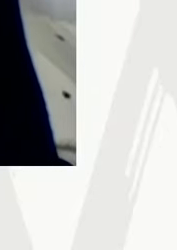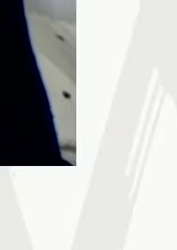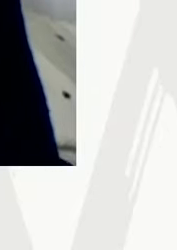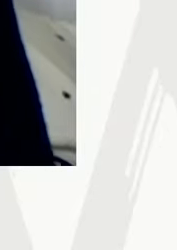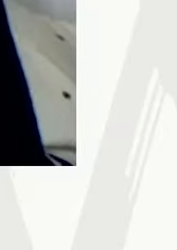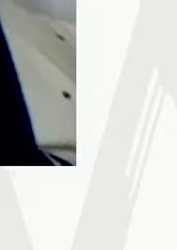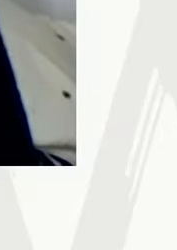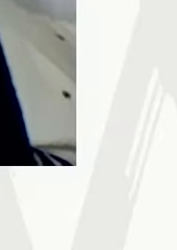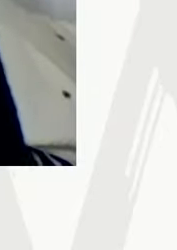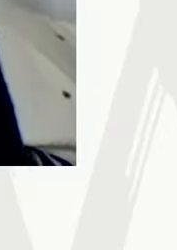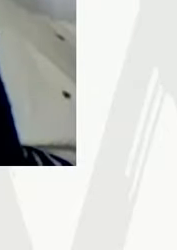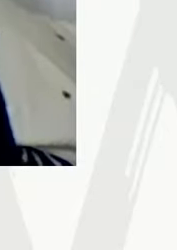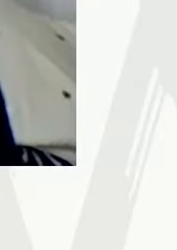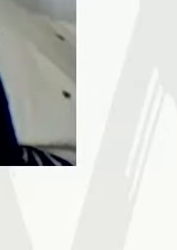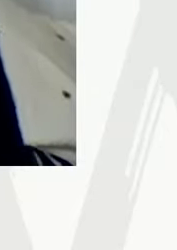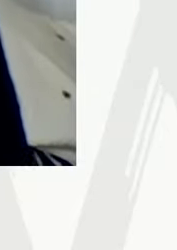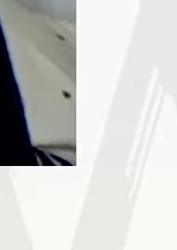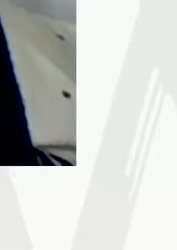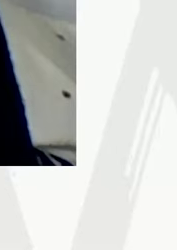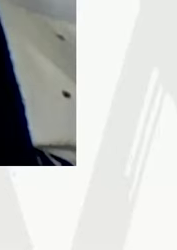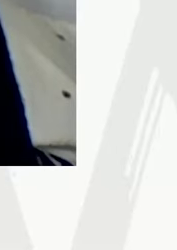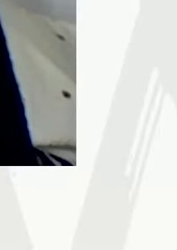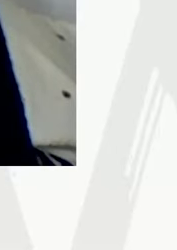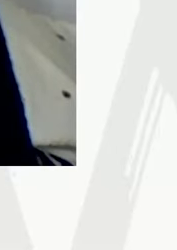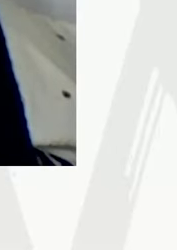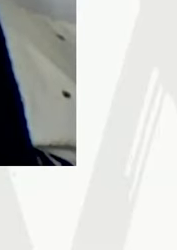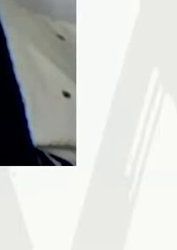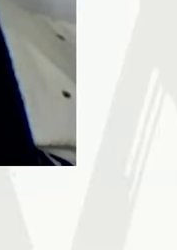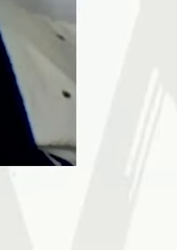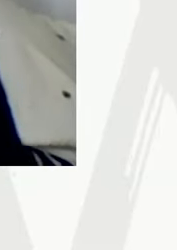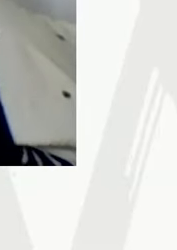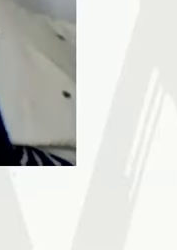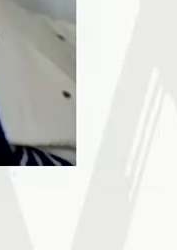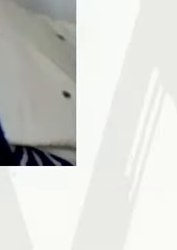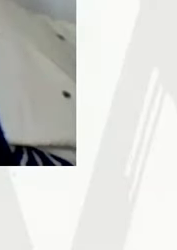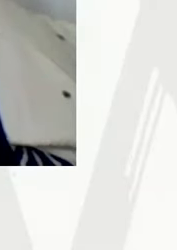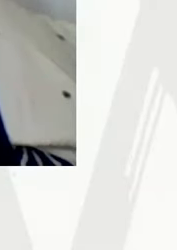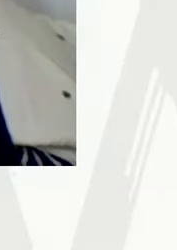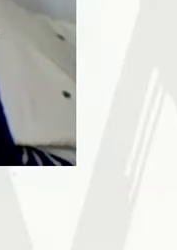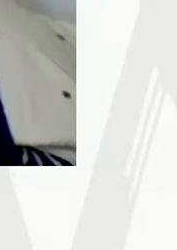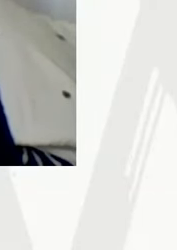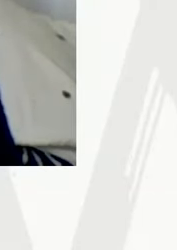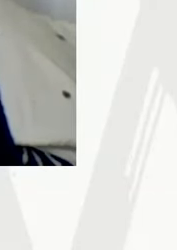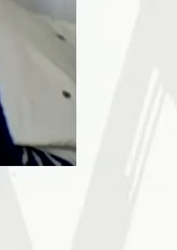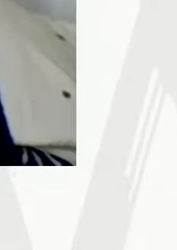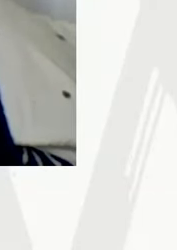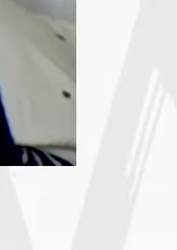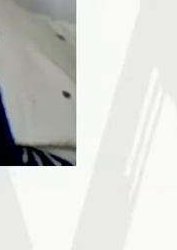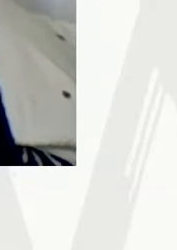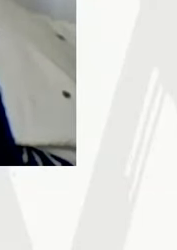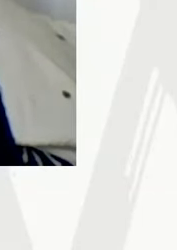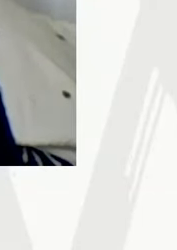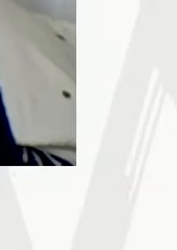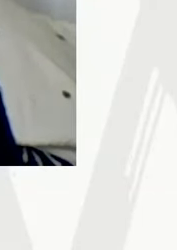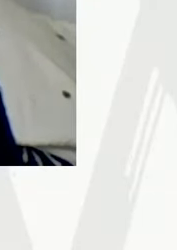une absence première de liberté. Mais s'il est possible qu'un